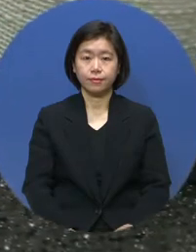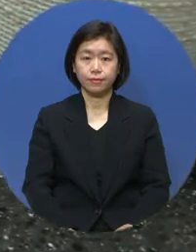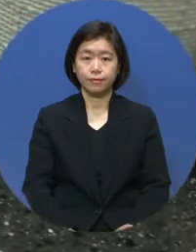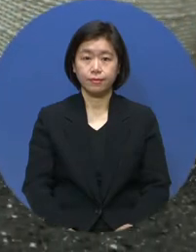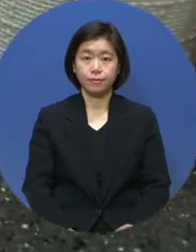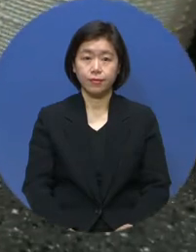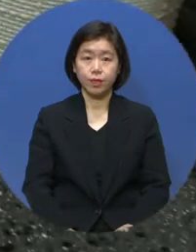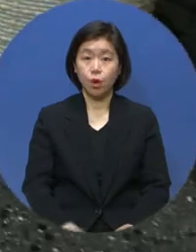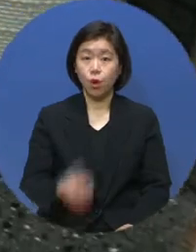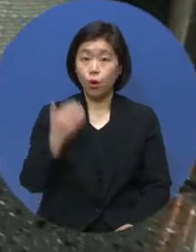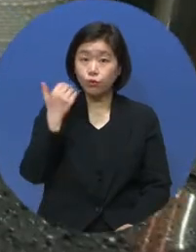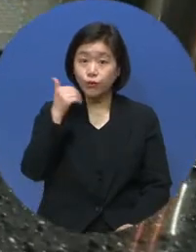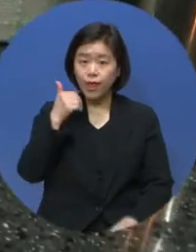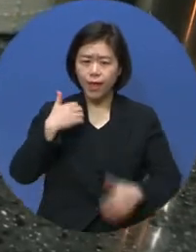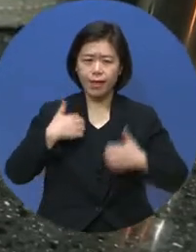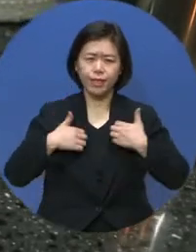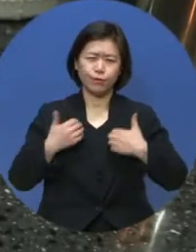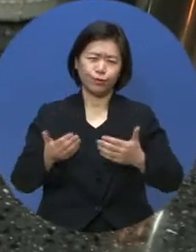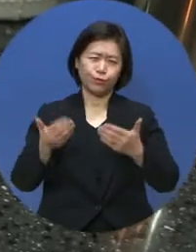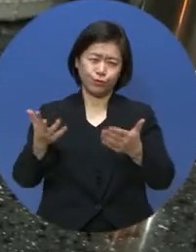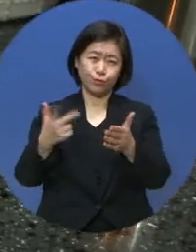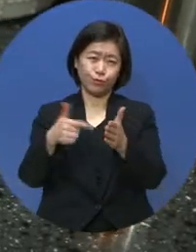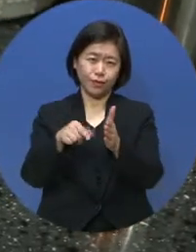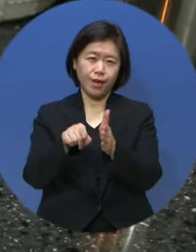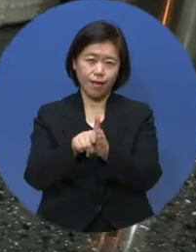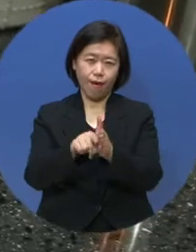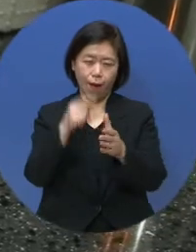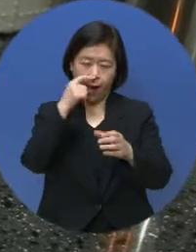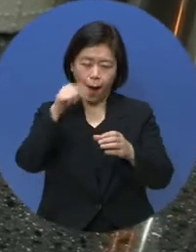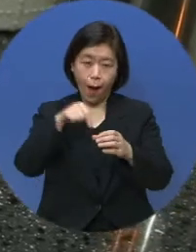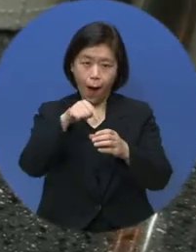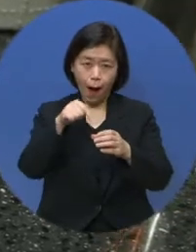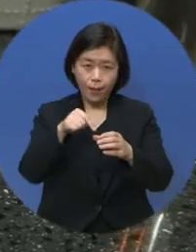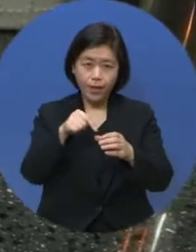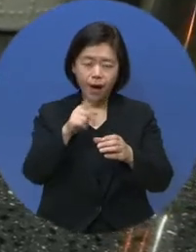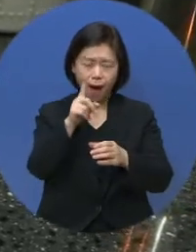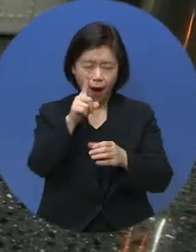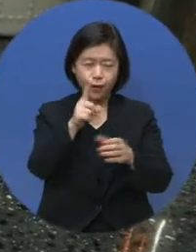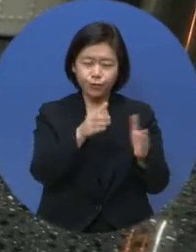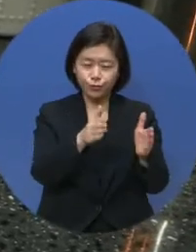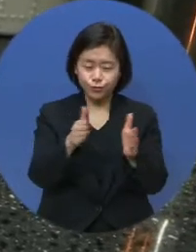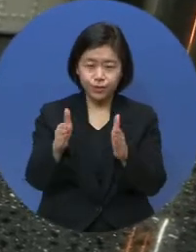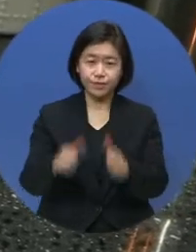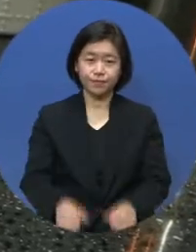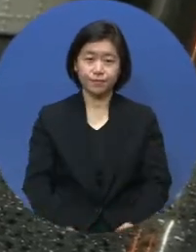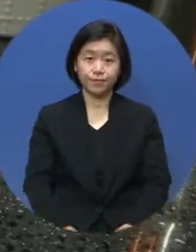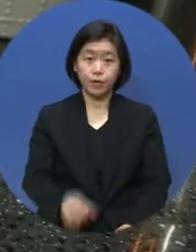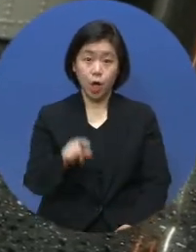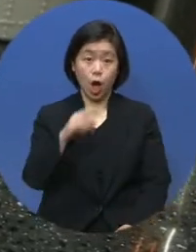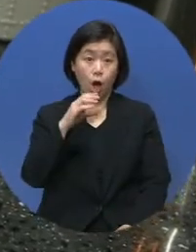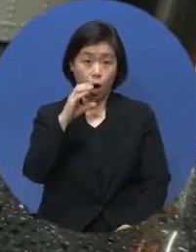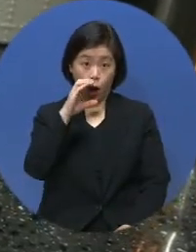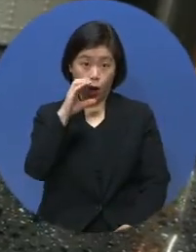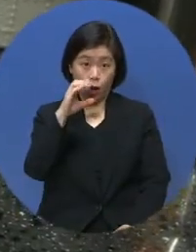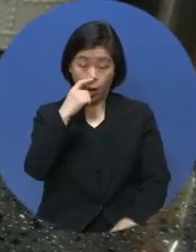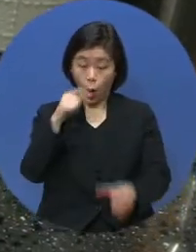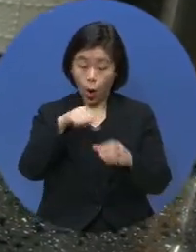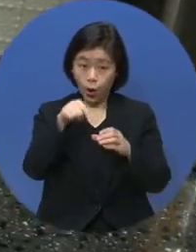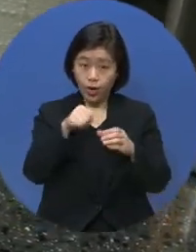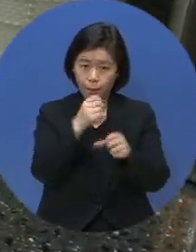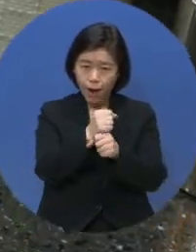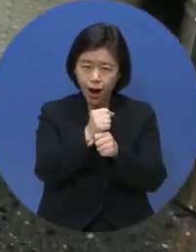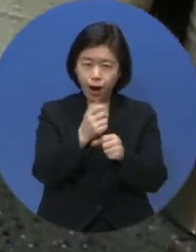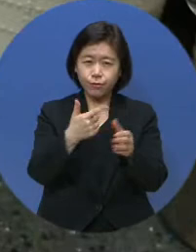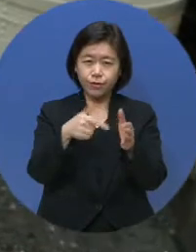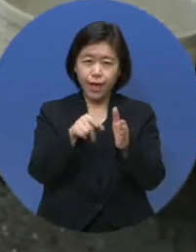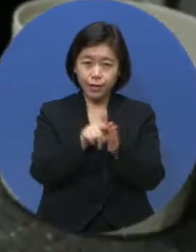누군가에겐 기쁨이자 위로가 되는 커피 한 잔. 이 커피 한 잔을 선사하기 위해 희은 씨의 손은 오늘도